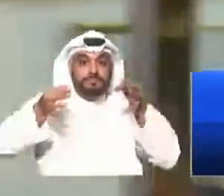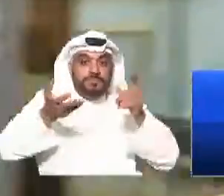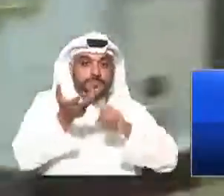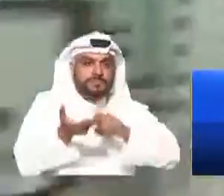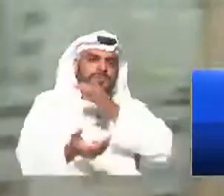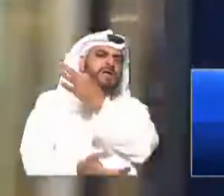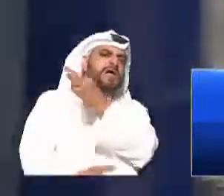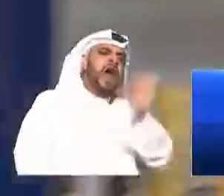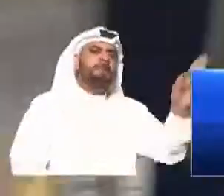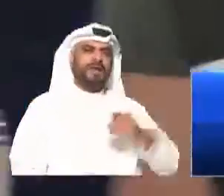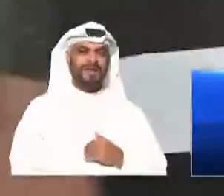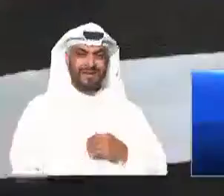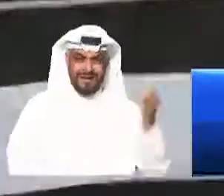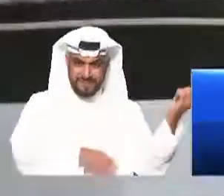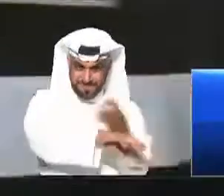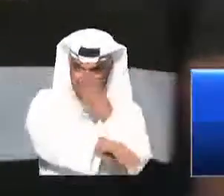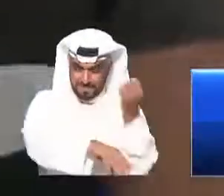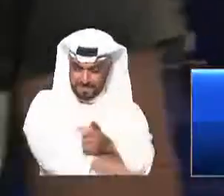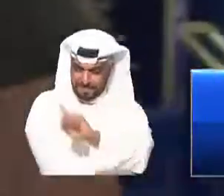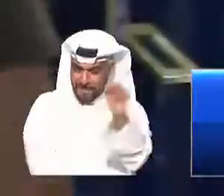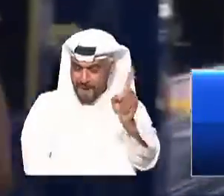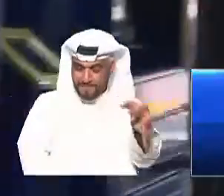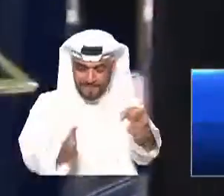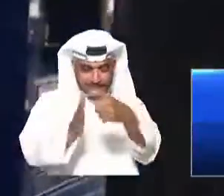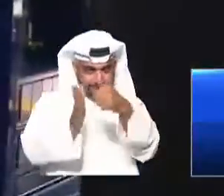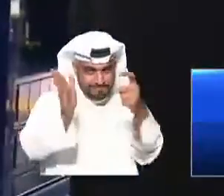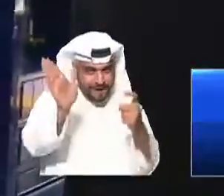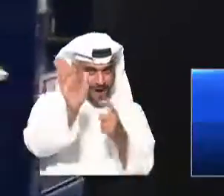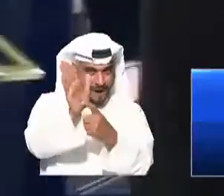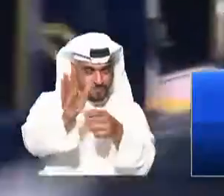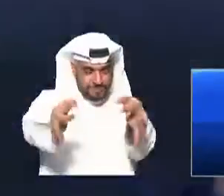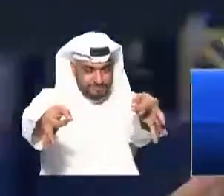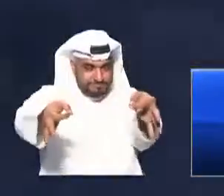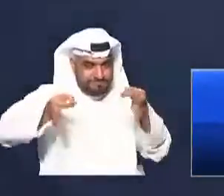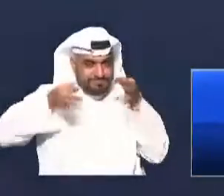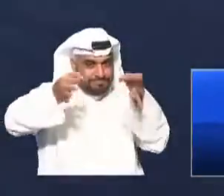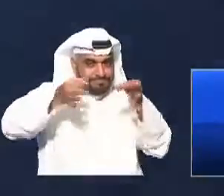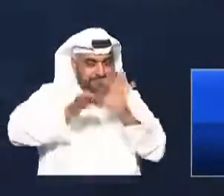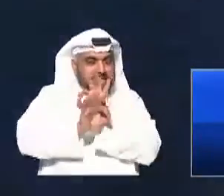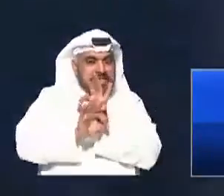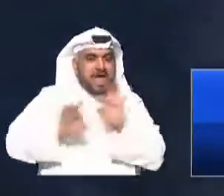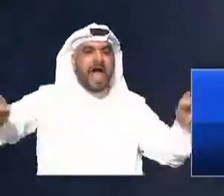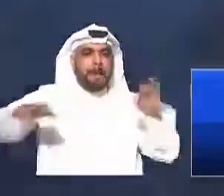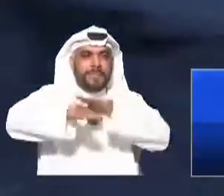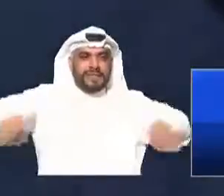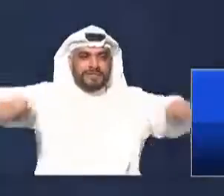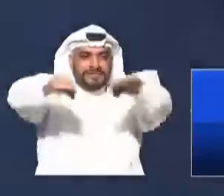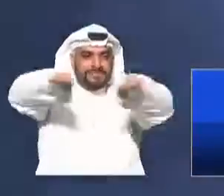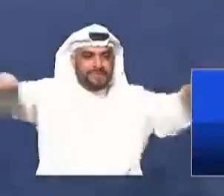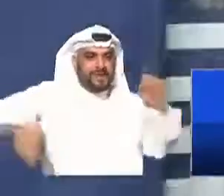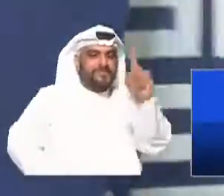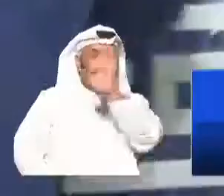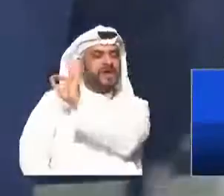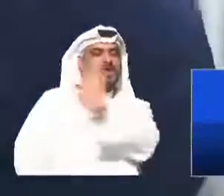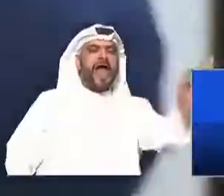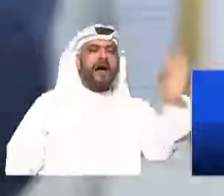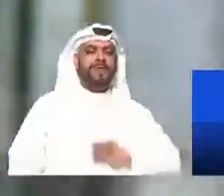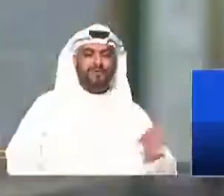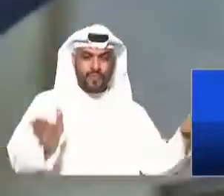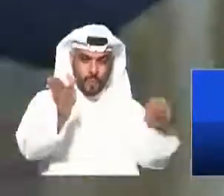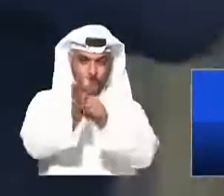الجولات لعدم التهاون في تطبيق قوانين بلدية الكويت وتطبيق القانون بمسطرة واحدة على جميع المحلات